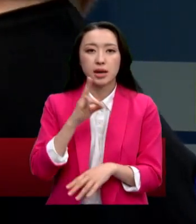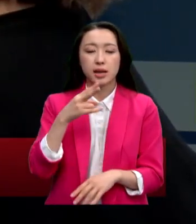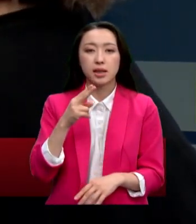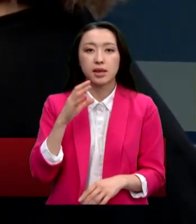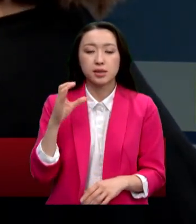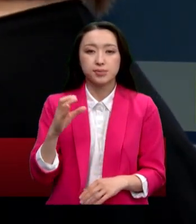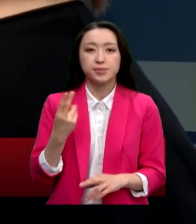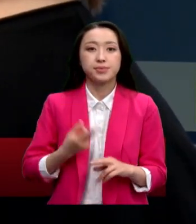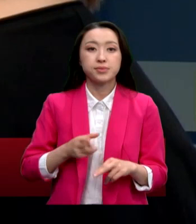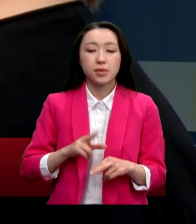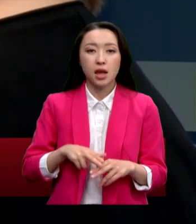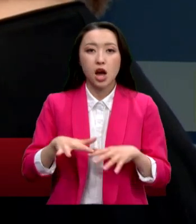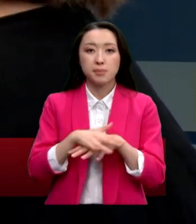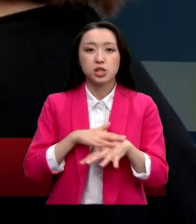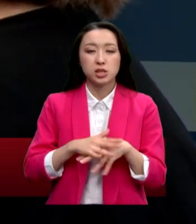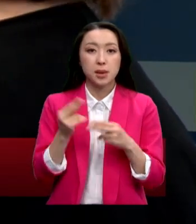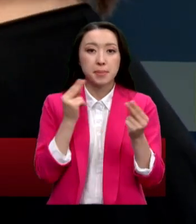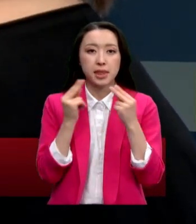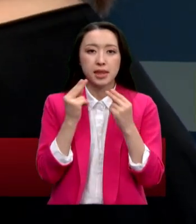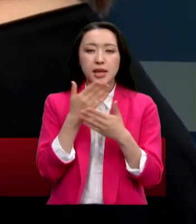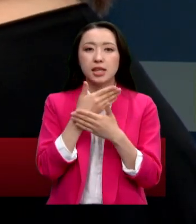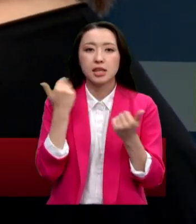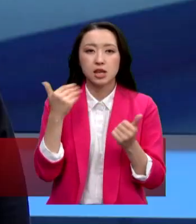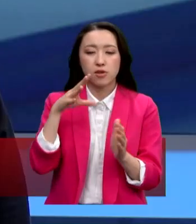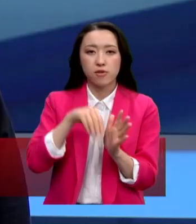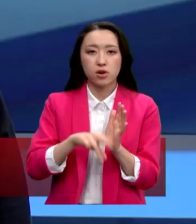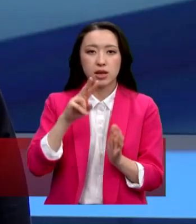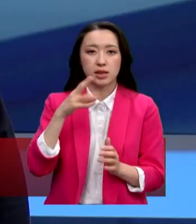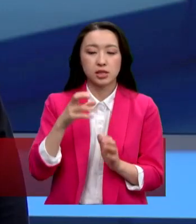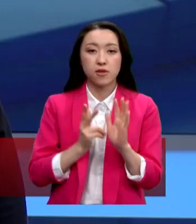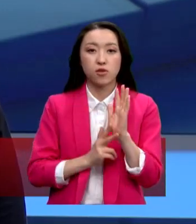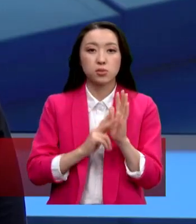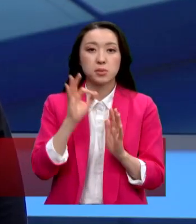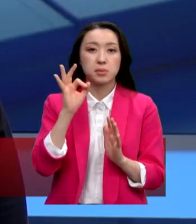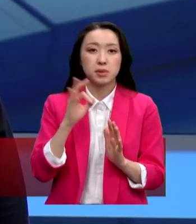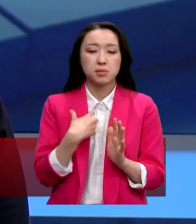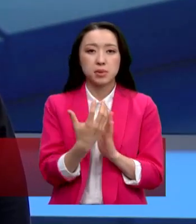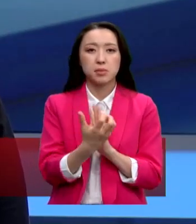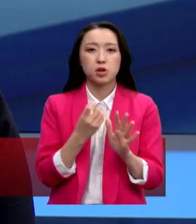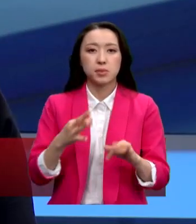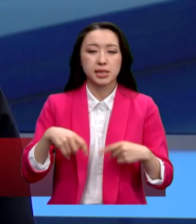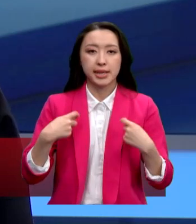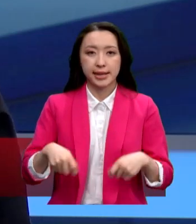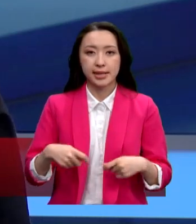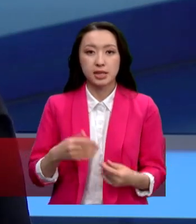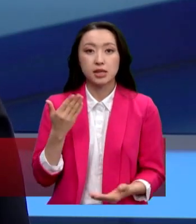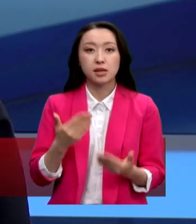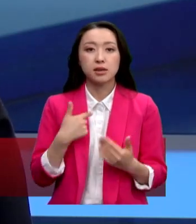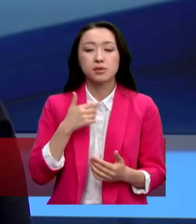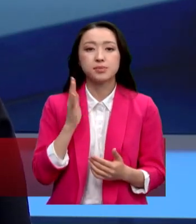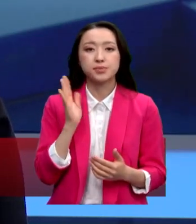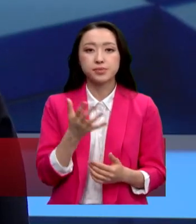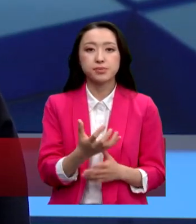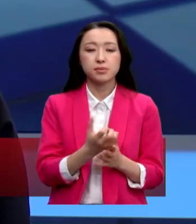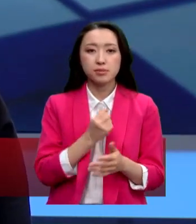НДС? Потому что в общественном питании нет входящего НДС. 80% мы берем с рынка. Мы, если будем брать